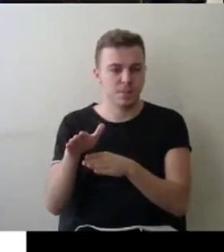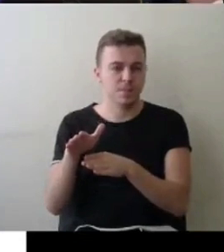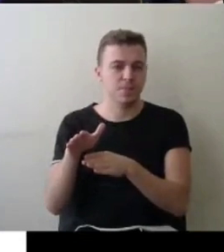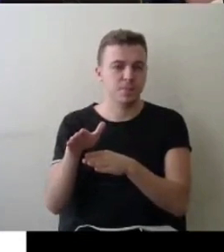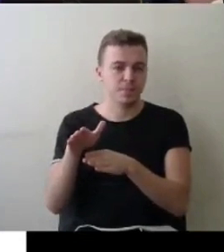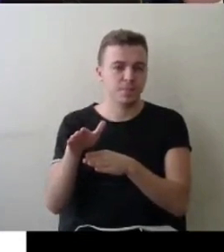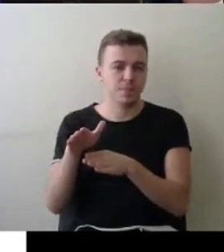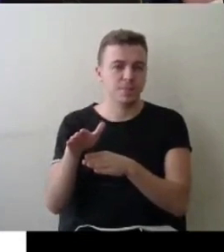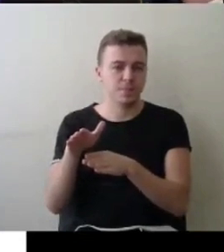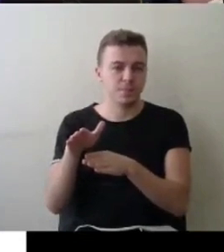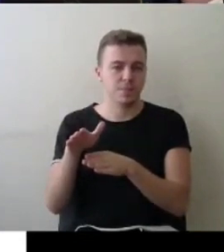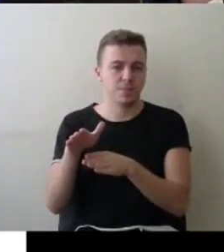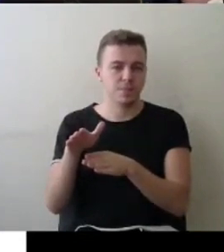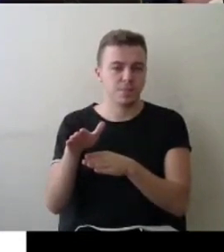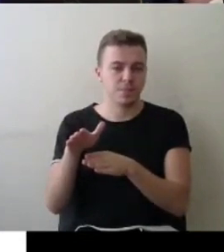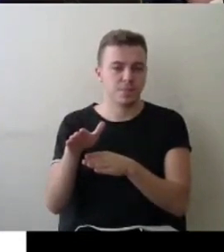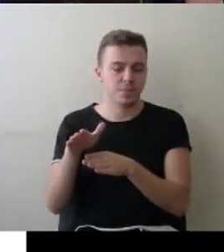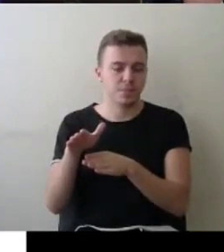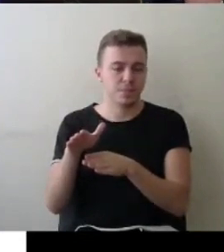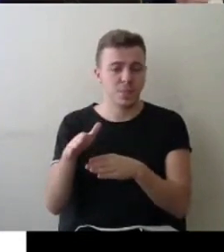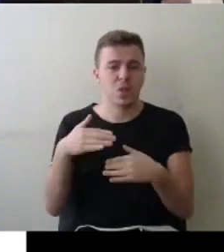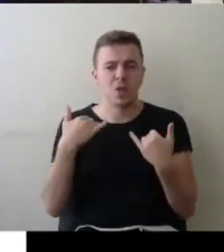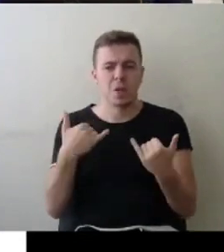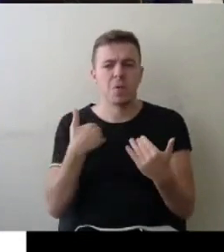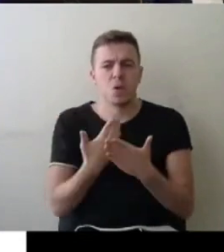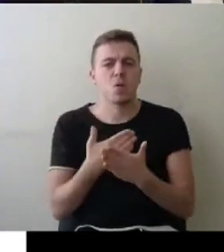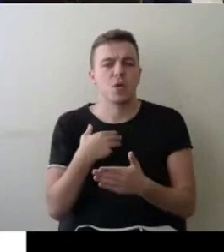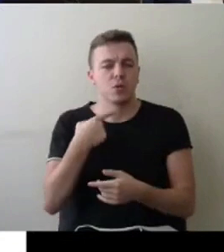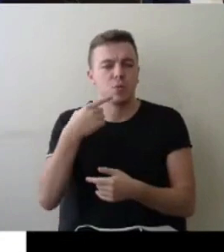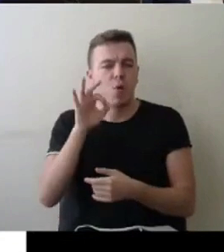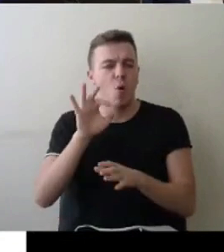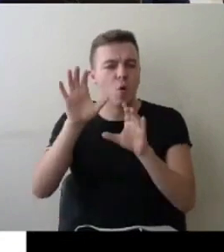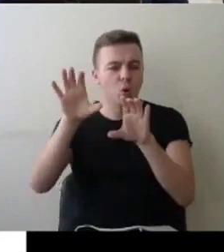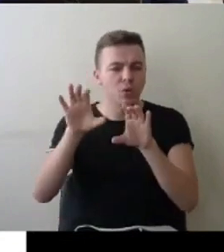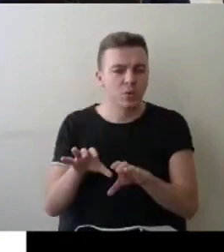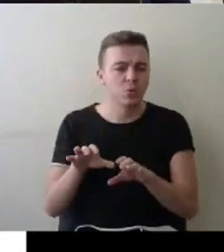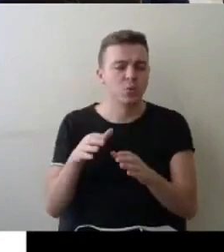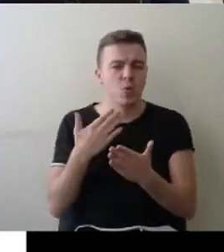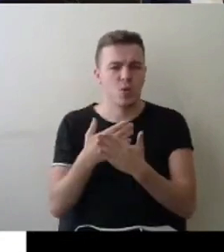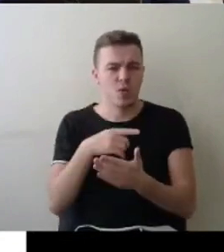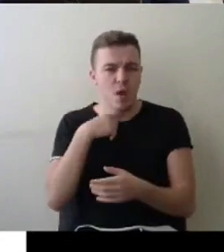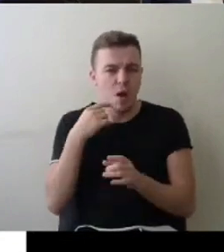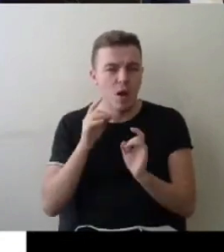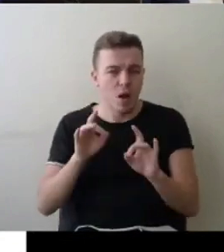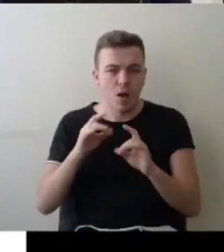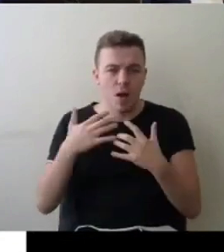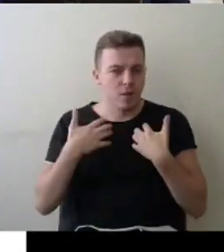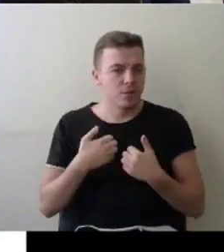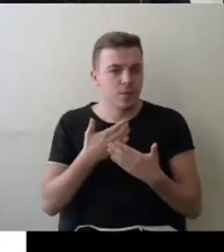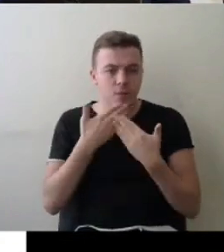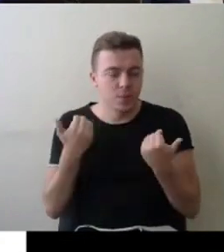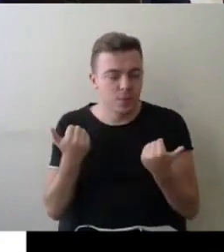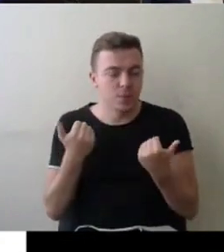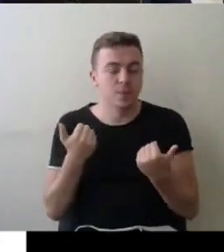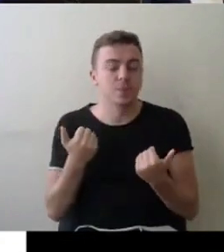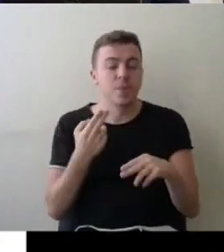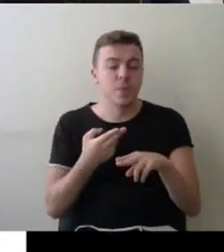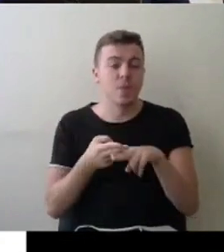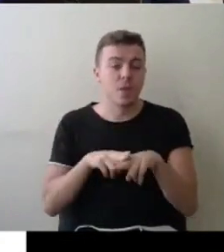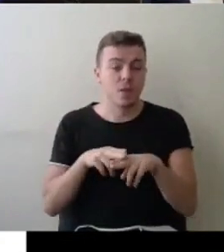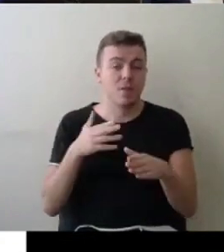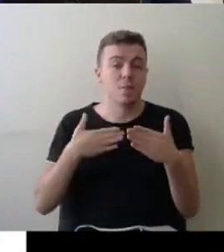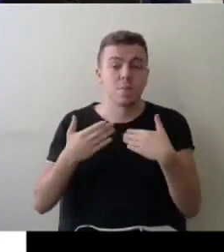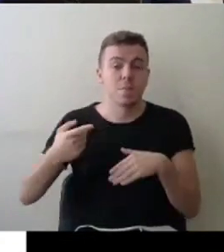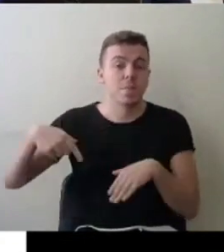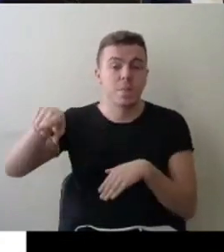dabar, kodėl aš kalbu apie konstituciją ir man nenusibosta? Todėl, mėly kolegos, mėly žiūrovai,